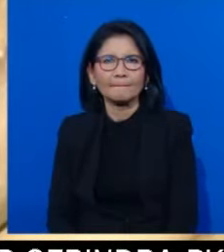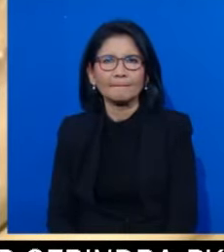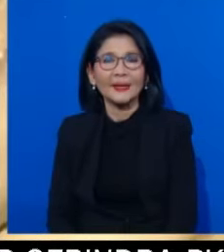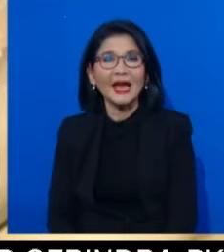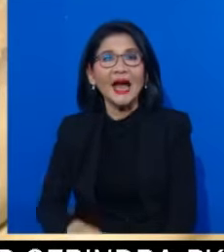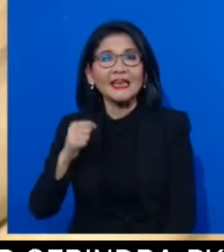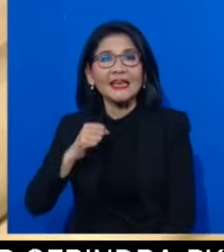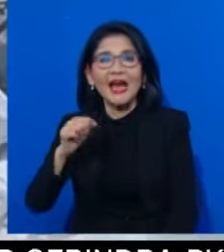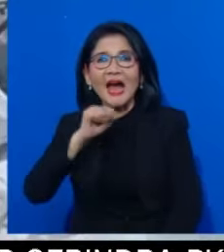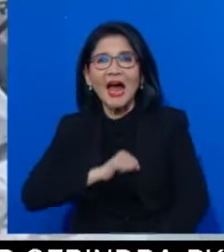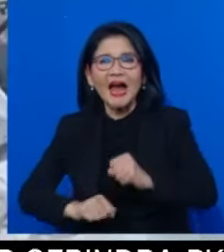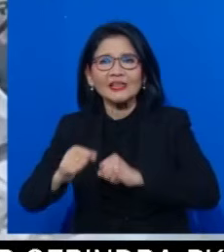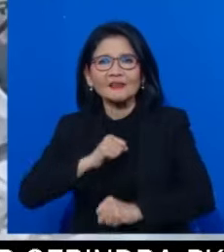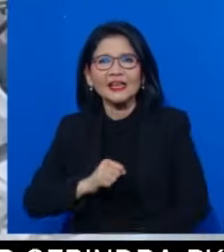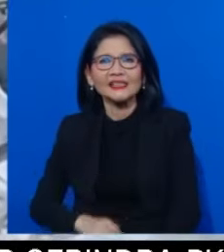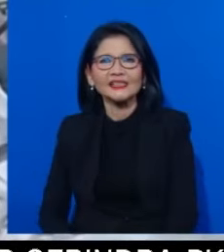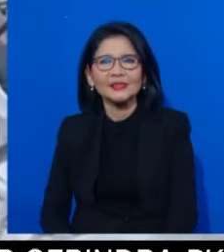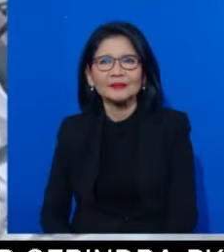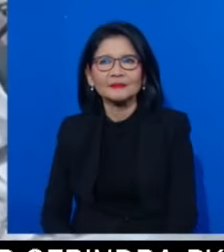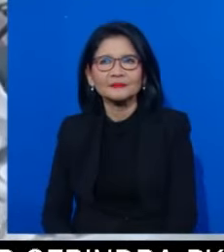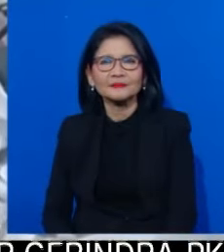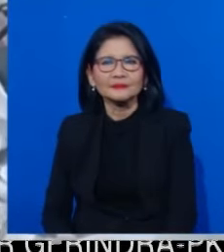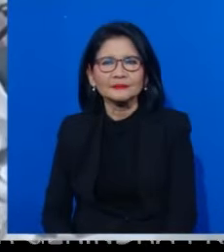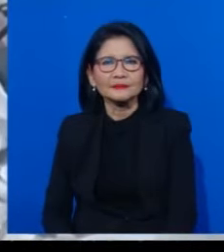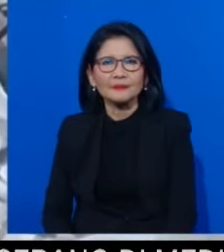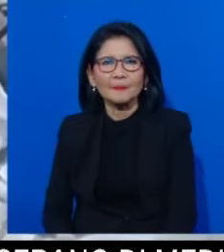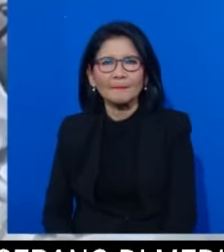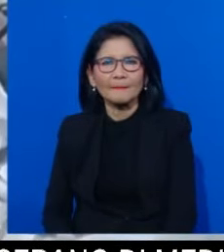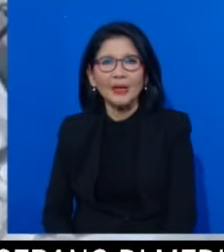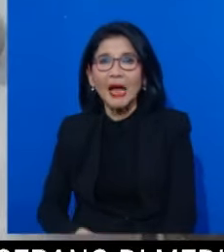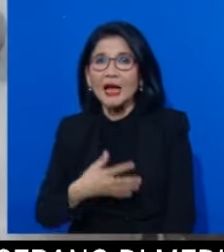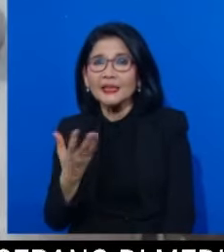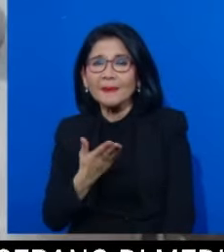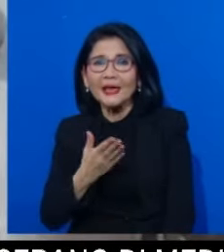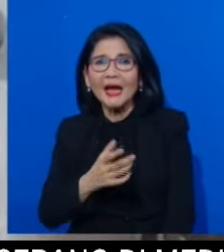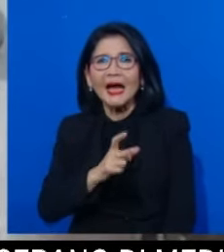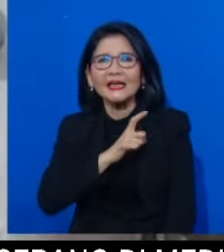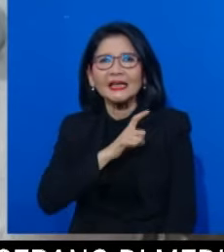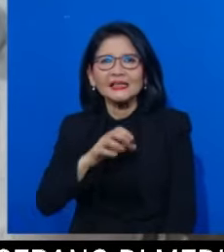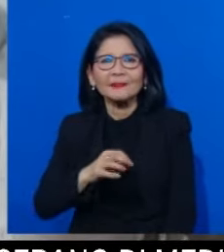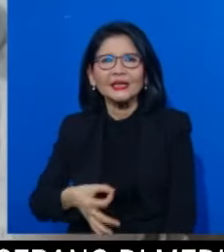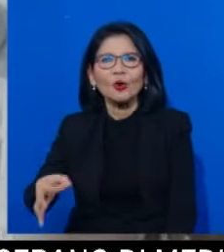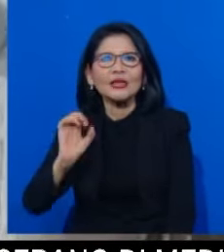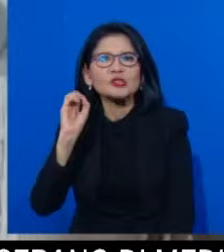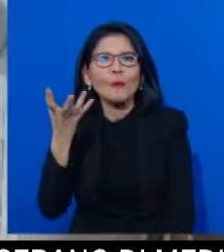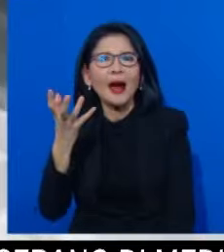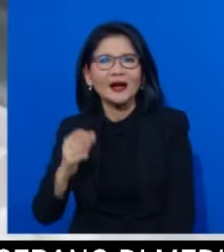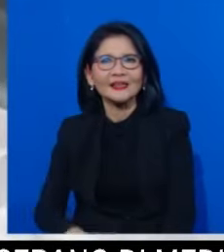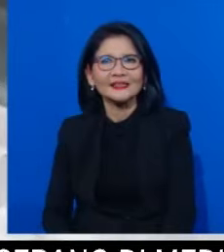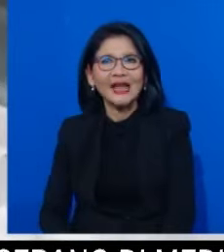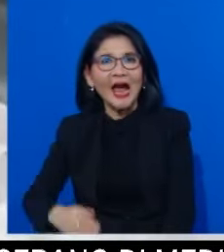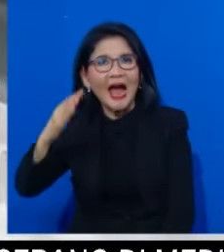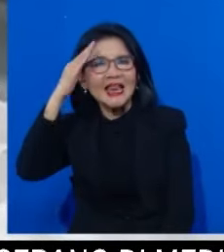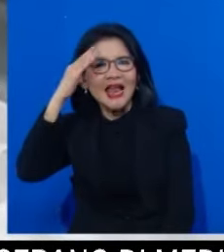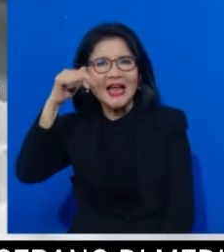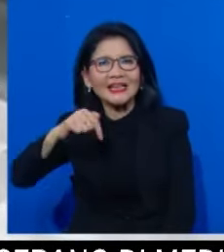Inilah aktivitas sehari-hari Widodo, warga dusun Pucangrejo, Desa Wonosalam, Kecamatan Wonosalam, Jombang. Di tangan pria 30